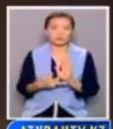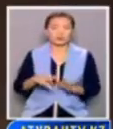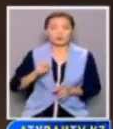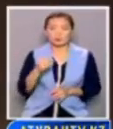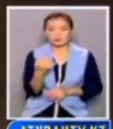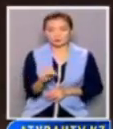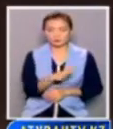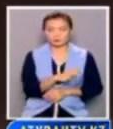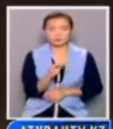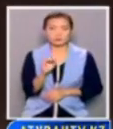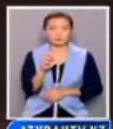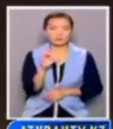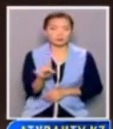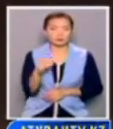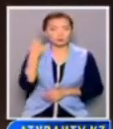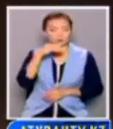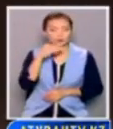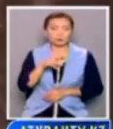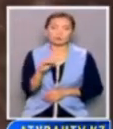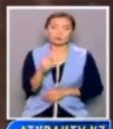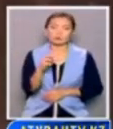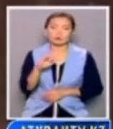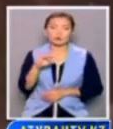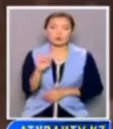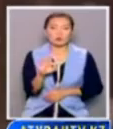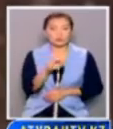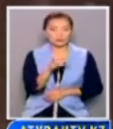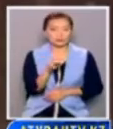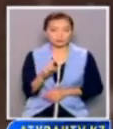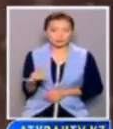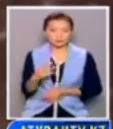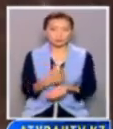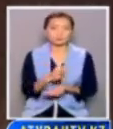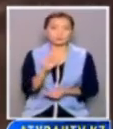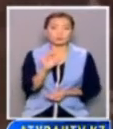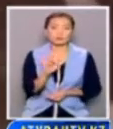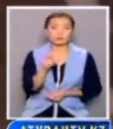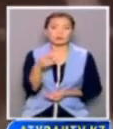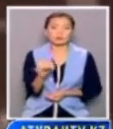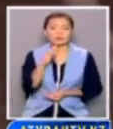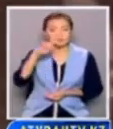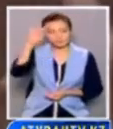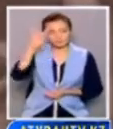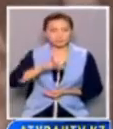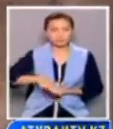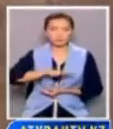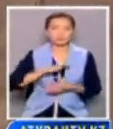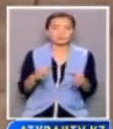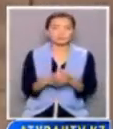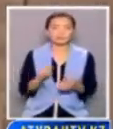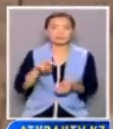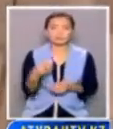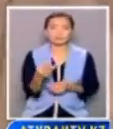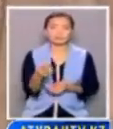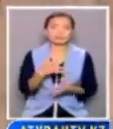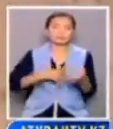мамыр күні Сібір, Түркістан, Мусбюро, Орынбор, Челябі, Бөкей ордасы, Қазақ ревкомдары өкілдерін және Алаш